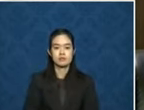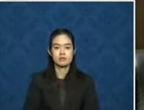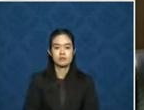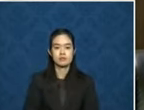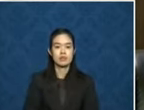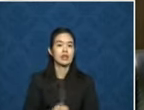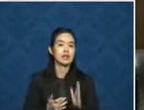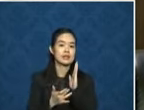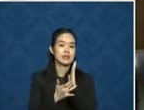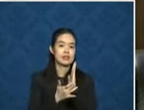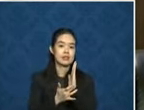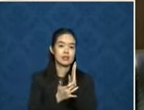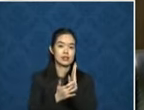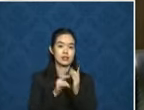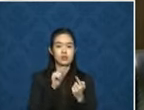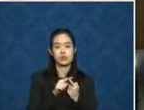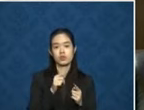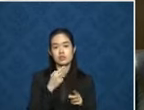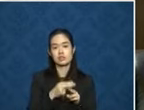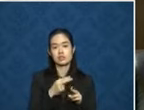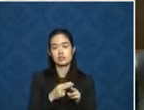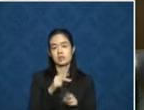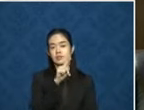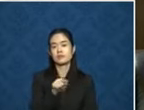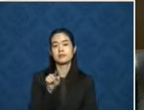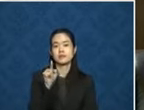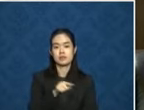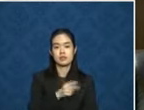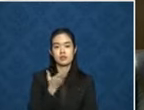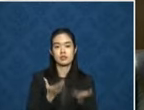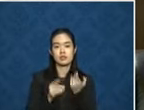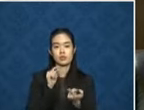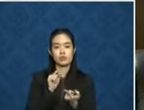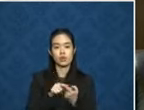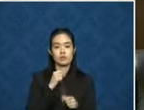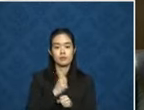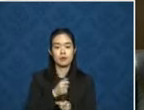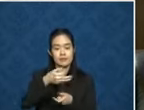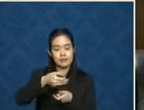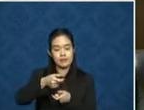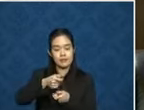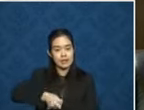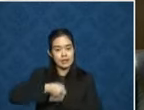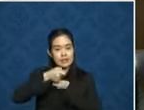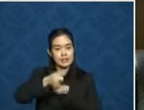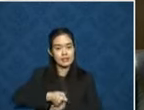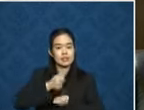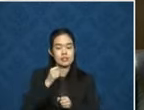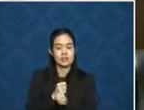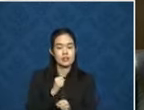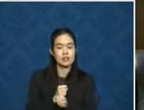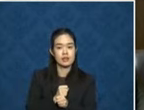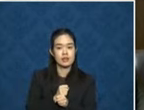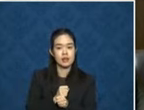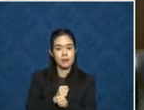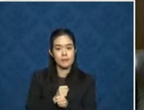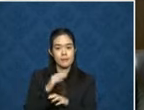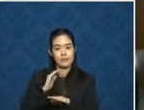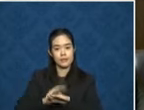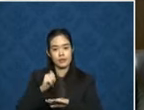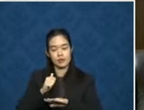ลยี Precision Agriculture หรือการเกษตรแม่นยำครับในพื้นที่ที่กว้